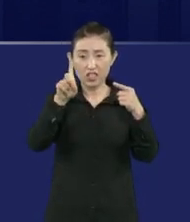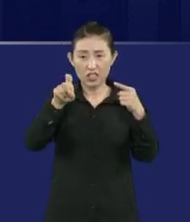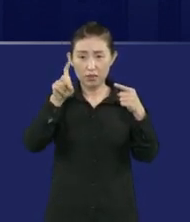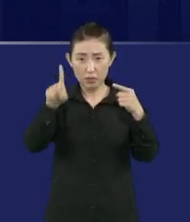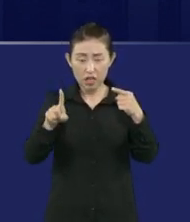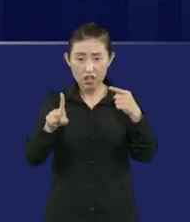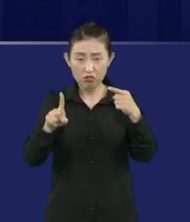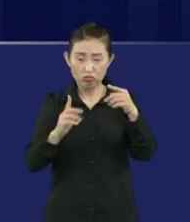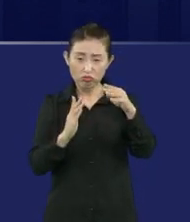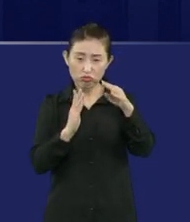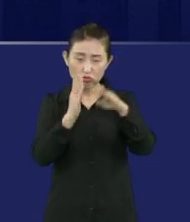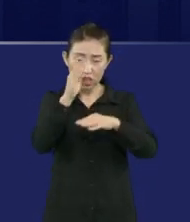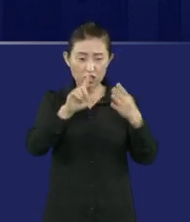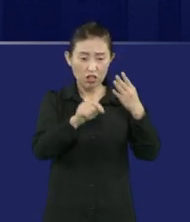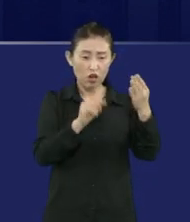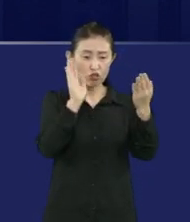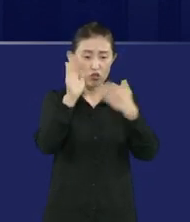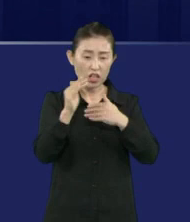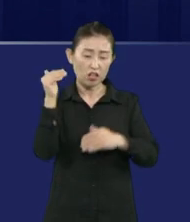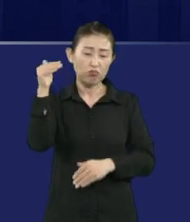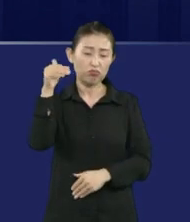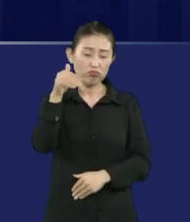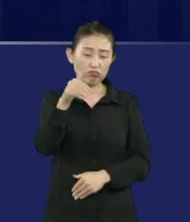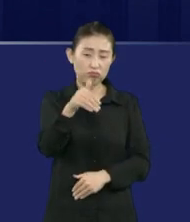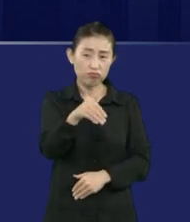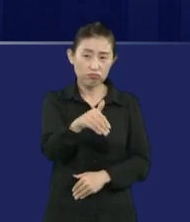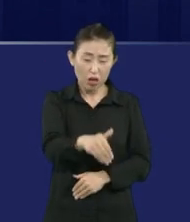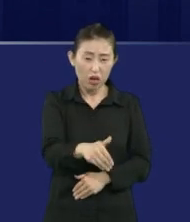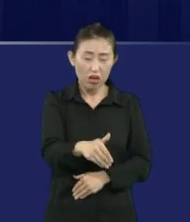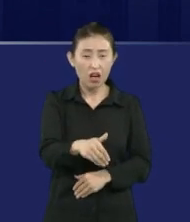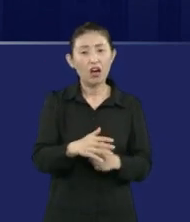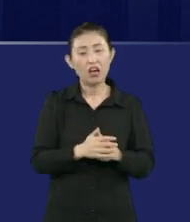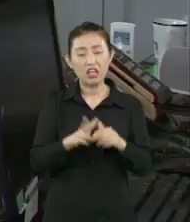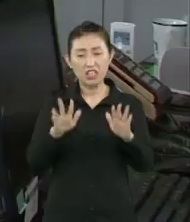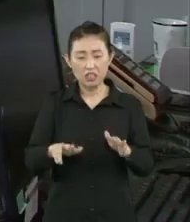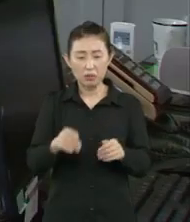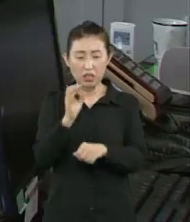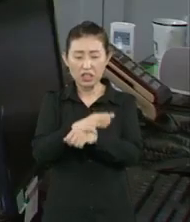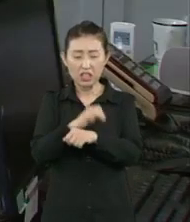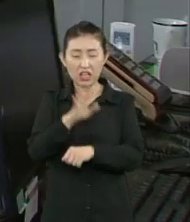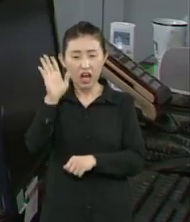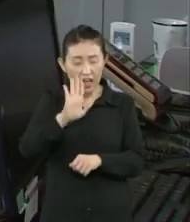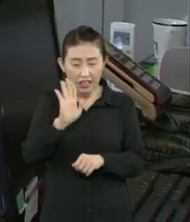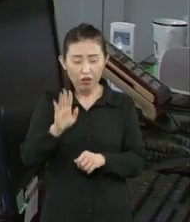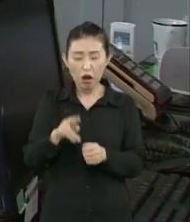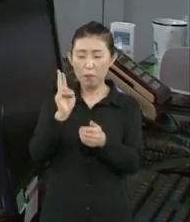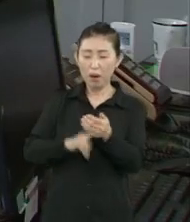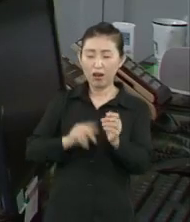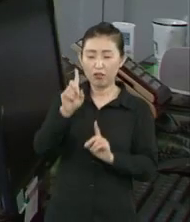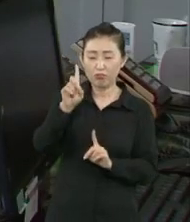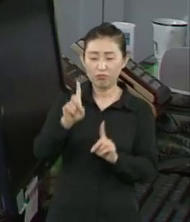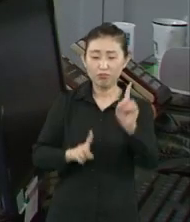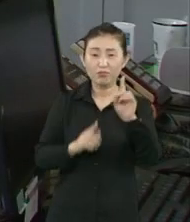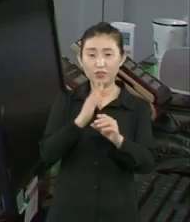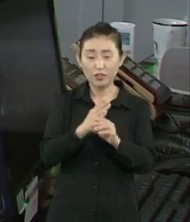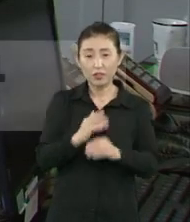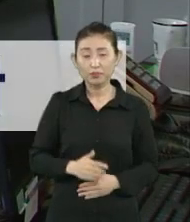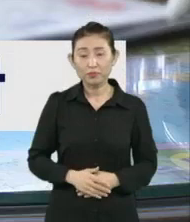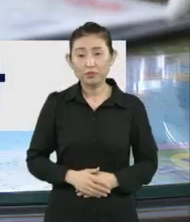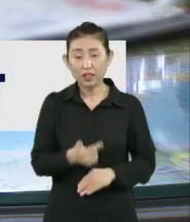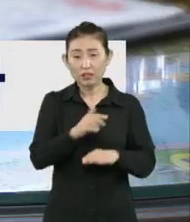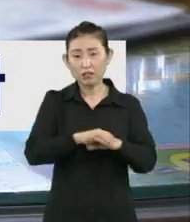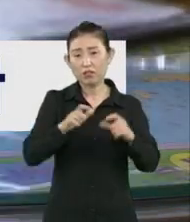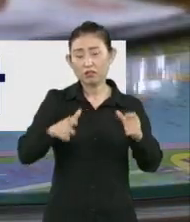돌아서 4월 이후엔 기준치 팩을 밑돌며 팔자 우위가 이어지고 있습니다 세종의 어 대전에서도